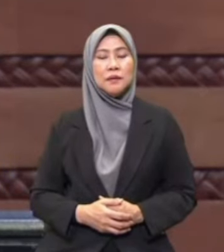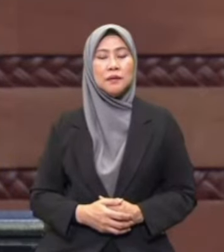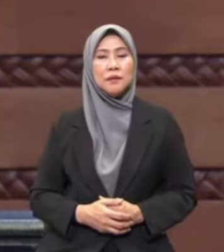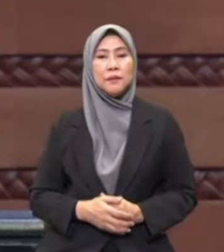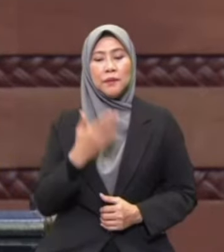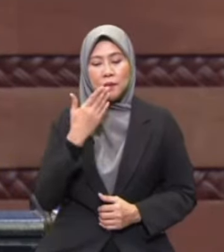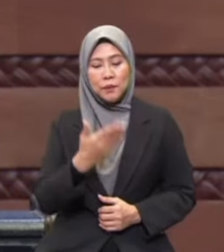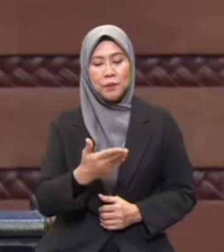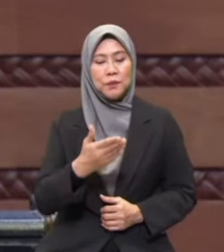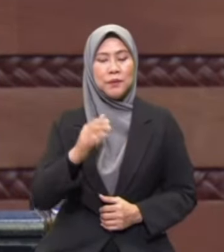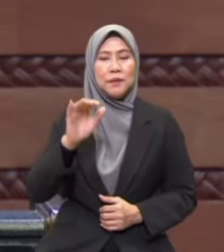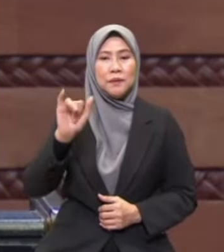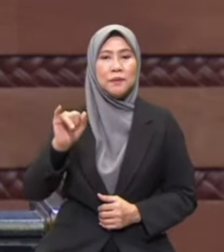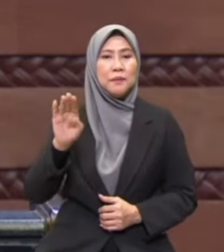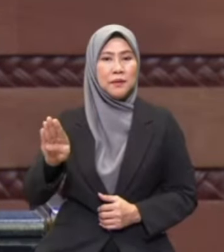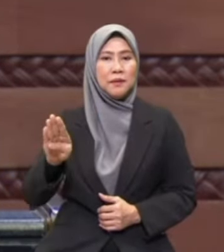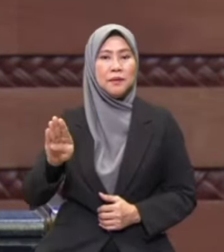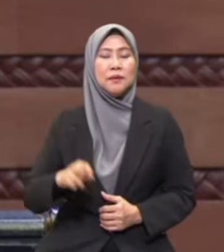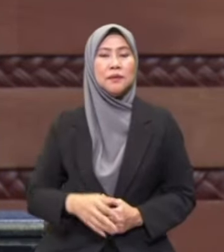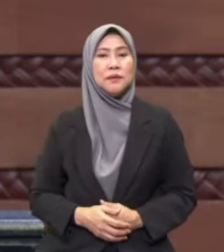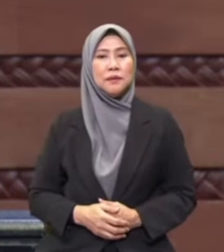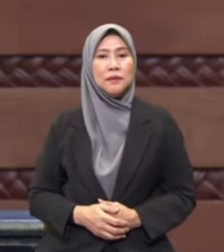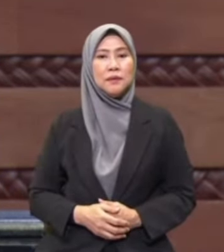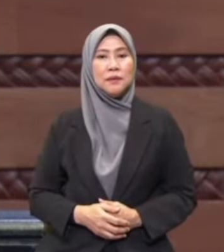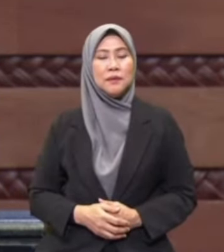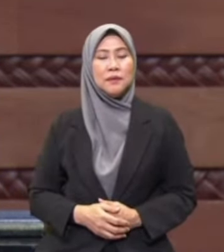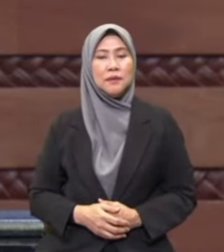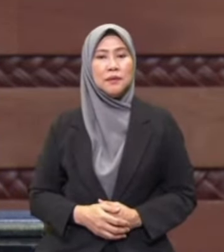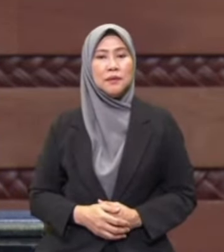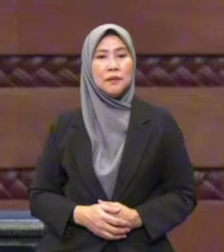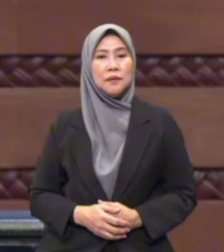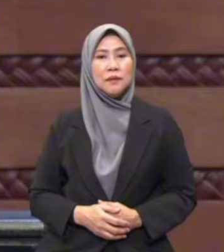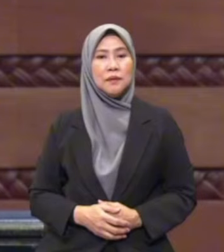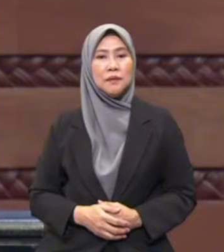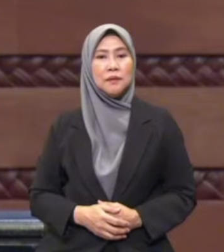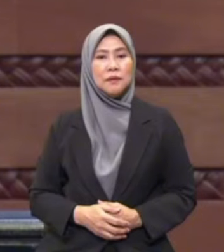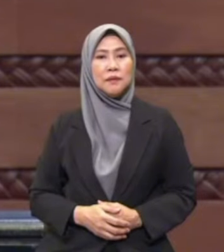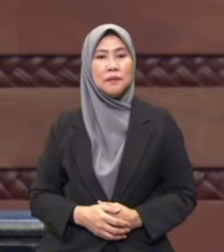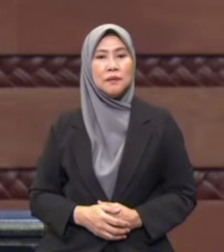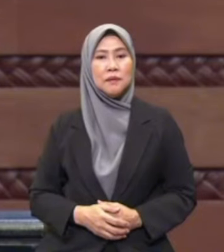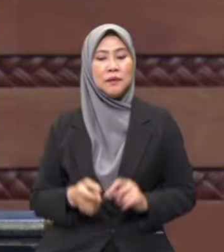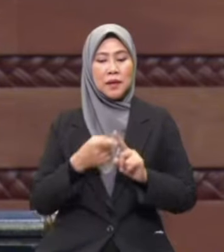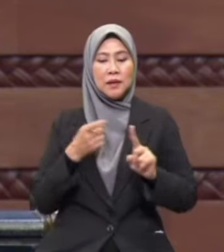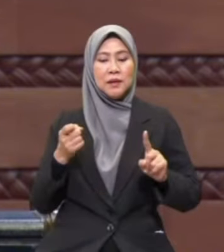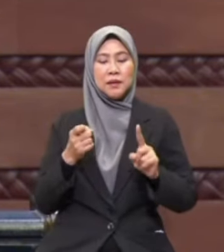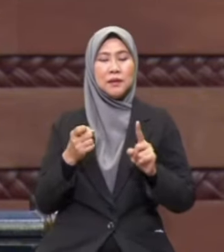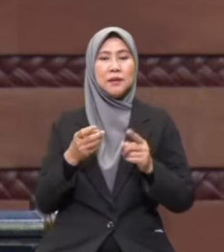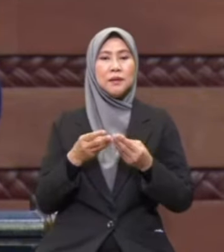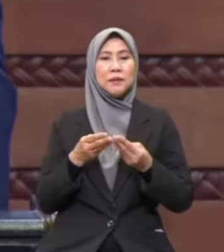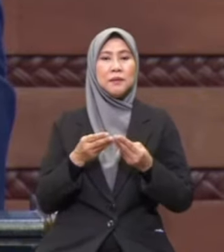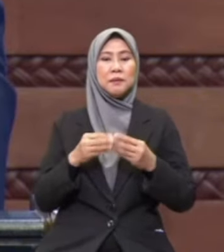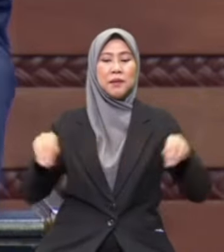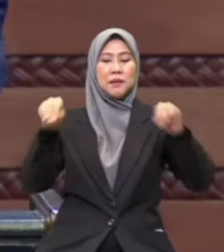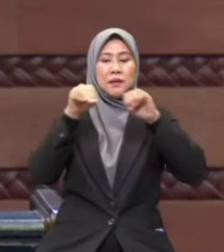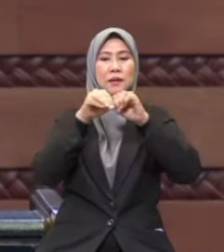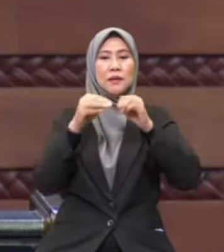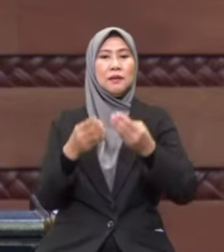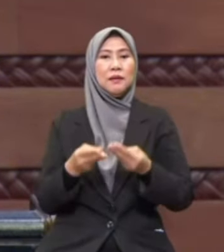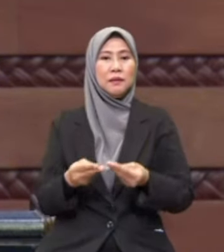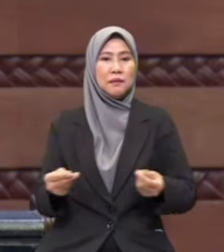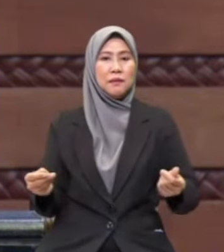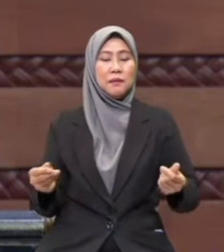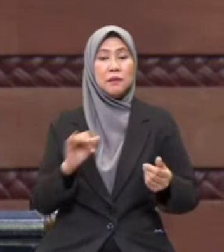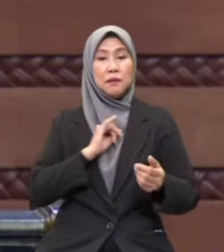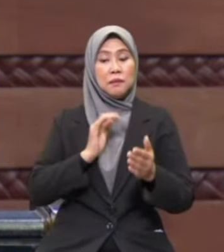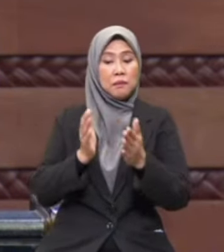yang berhormat daripada masjid tanah saya memohon